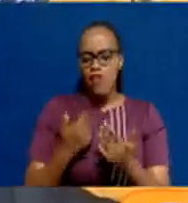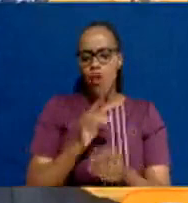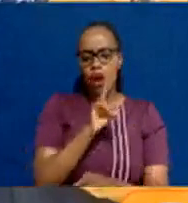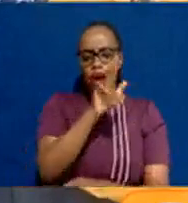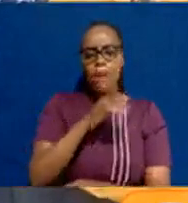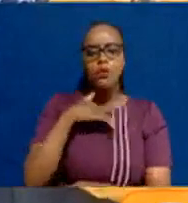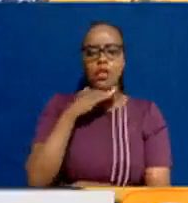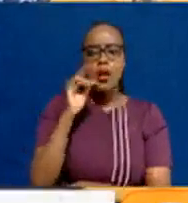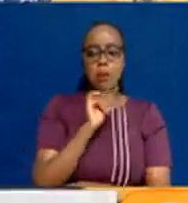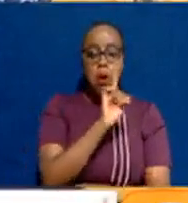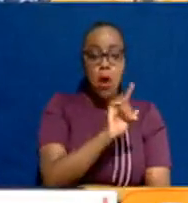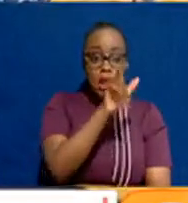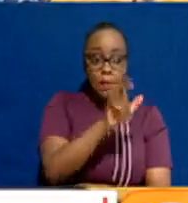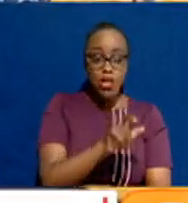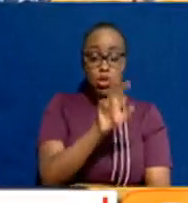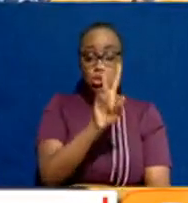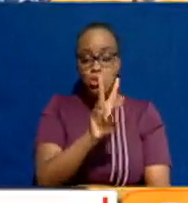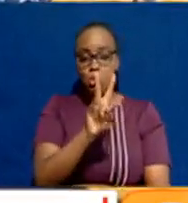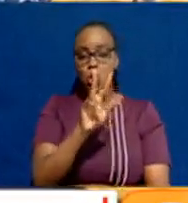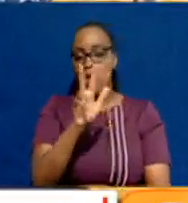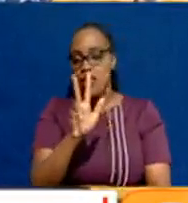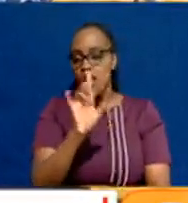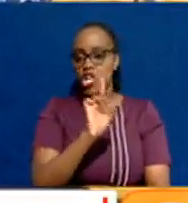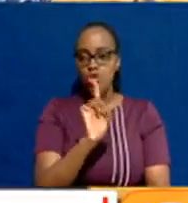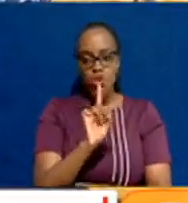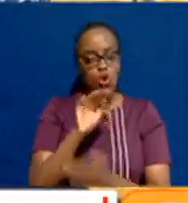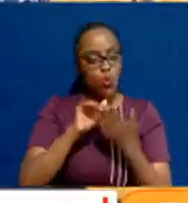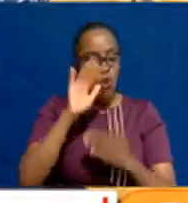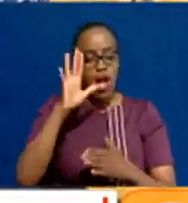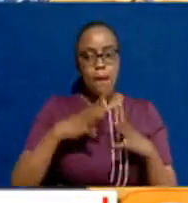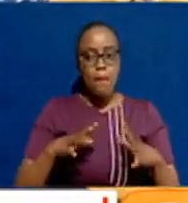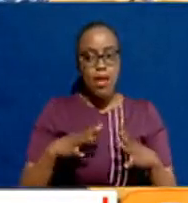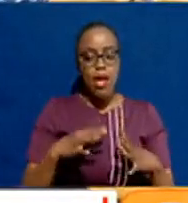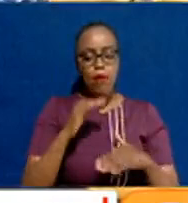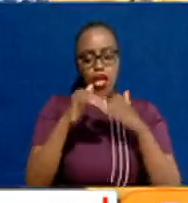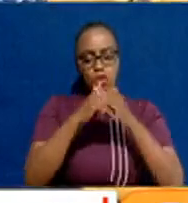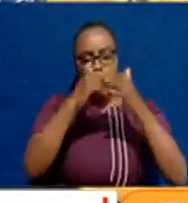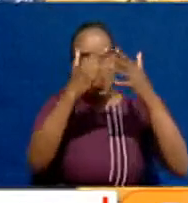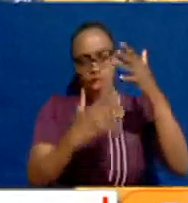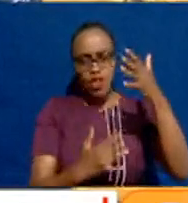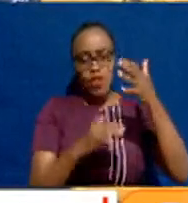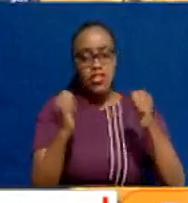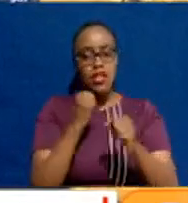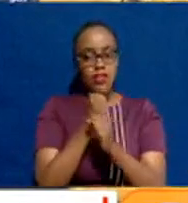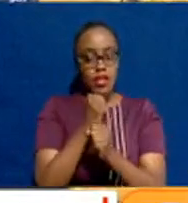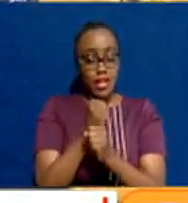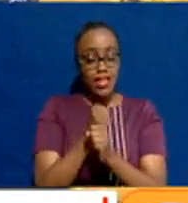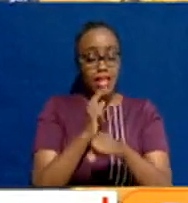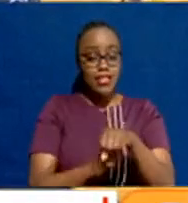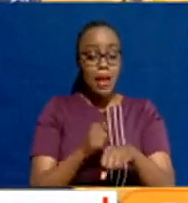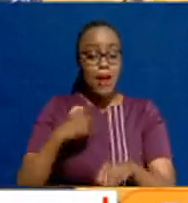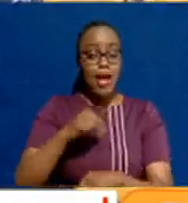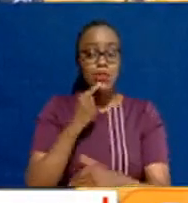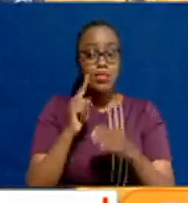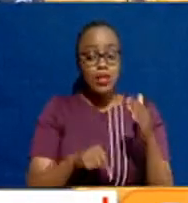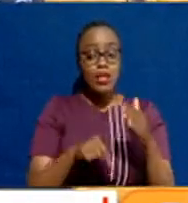uhai na si moja, si mbili, hata si tatu. Na haya mambo yote inafanyika sisi tukisema ya